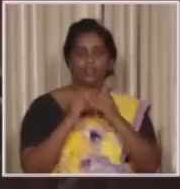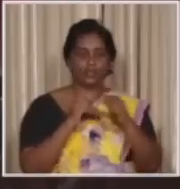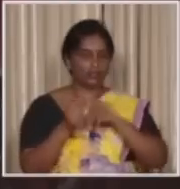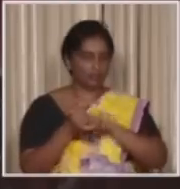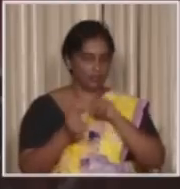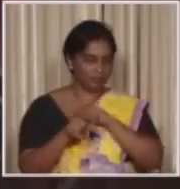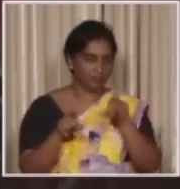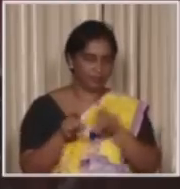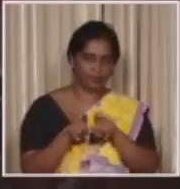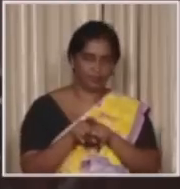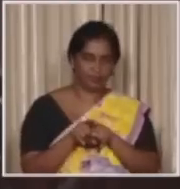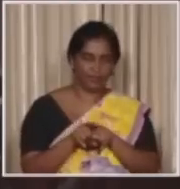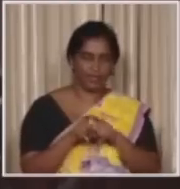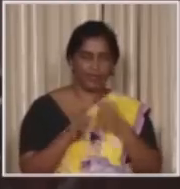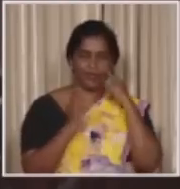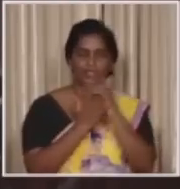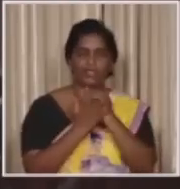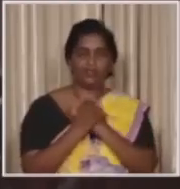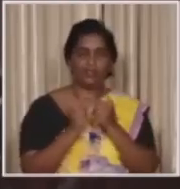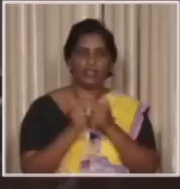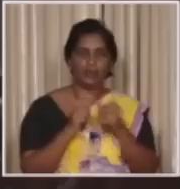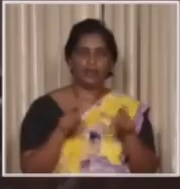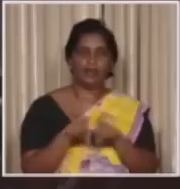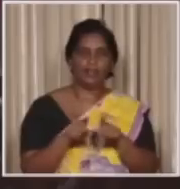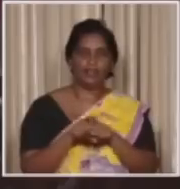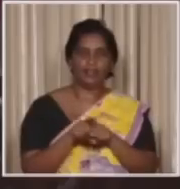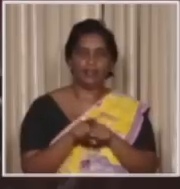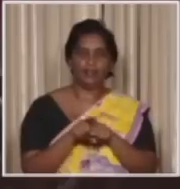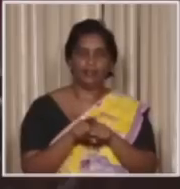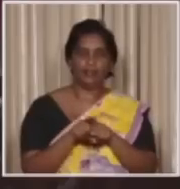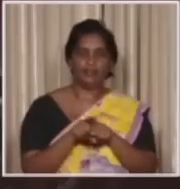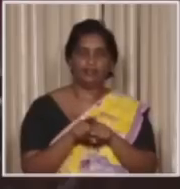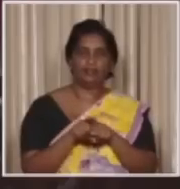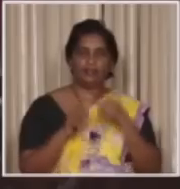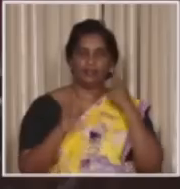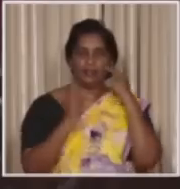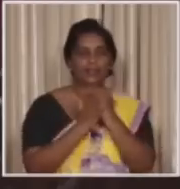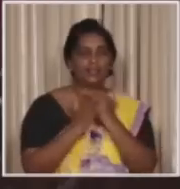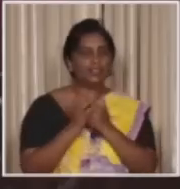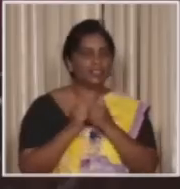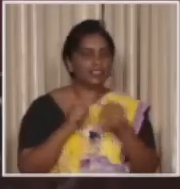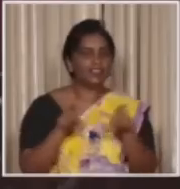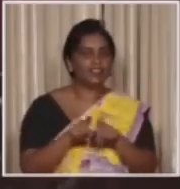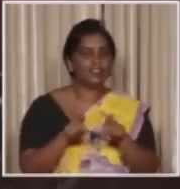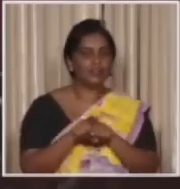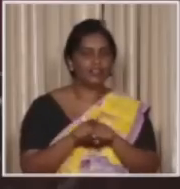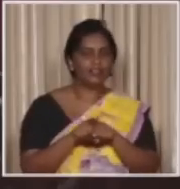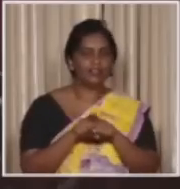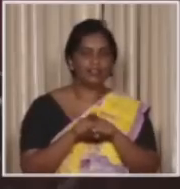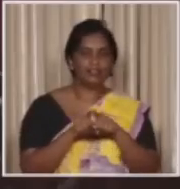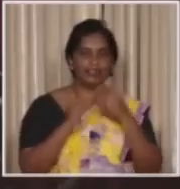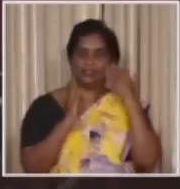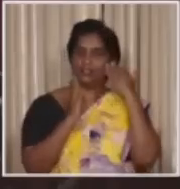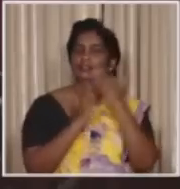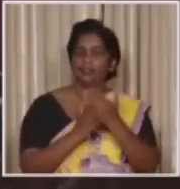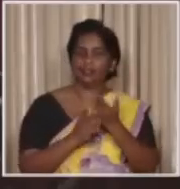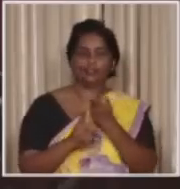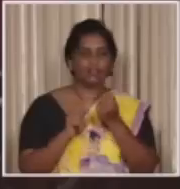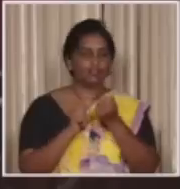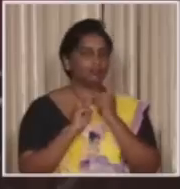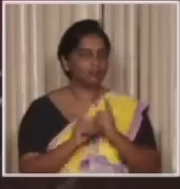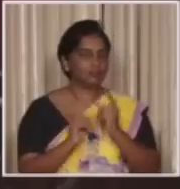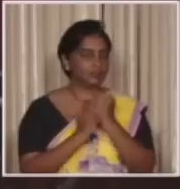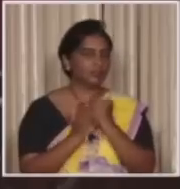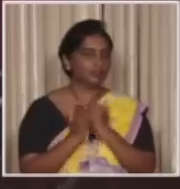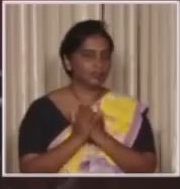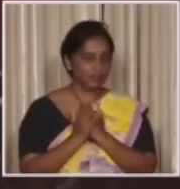ගරු සභාපතිතුමනි, අපේ ස්ථාවර නියෝග 101 ඉතාම පැහැදිලිව තියනවා. ආංශික ස්ථාවර නියෝග